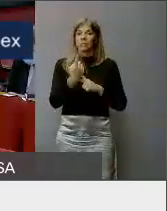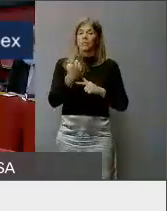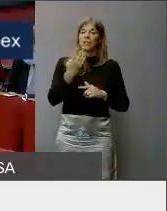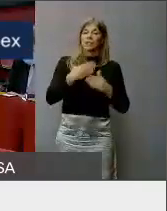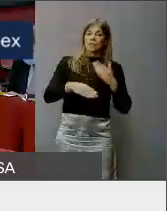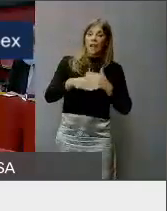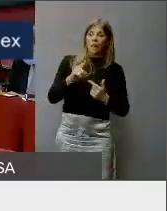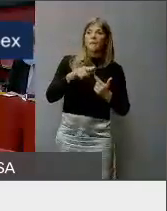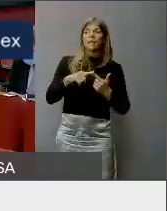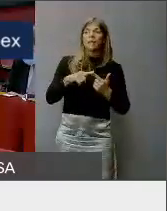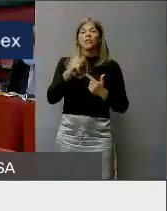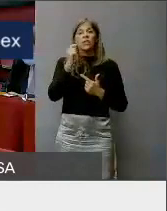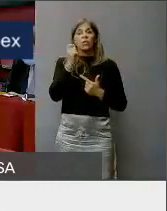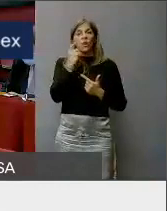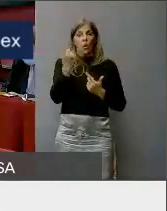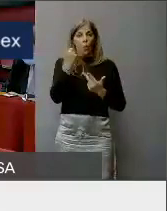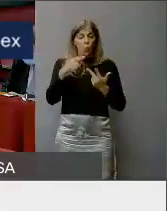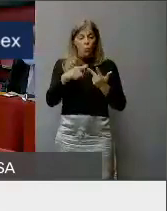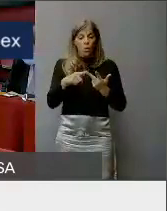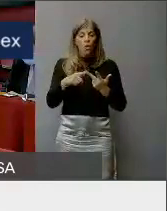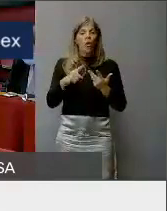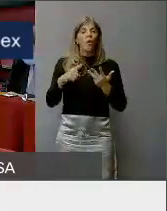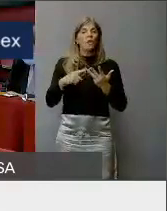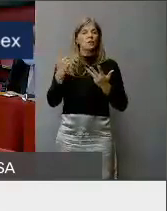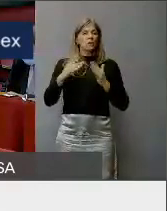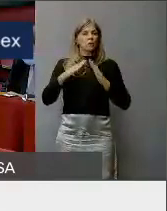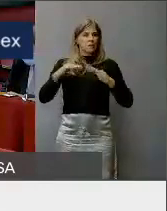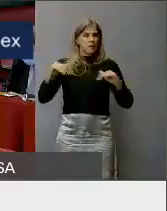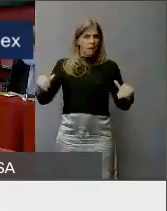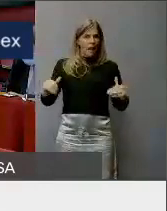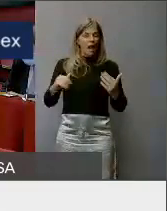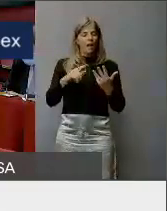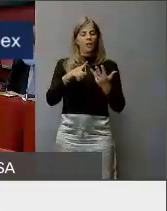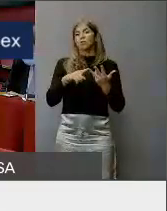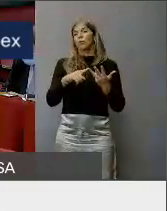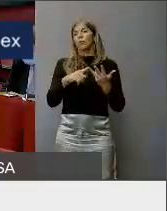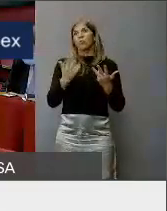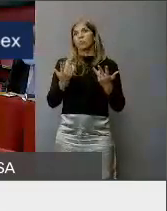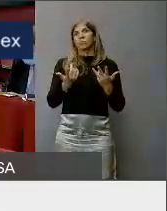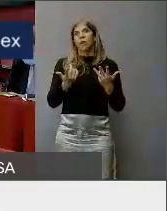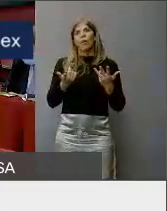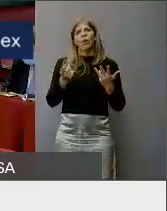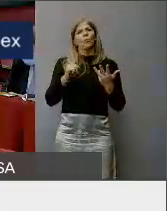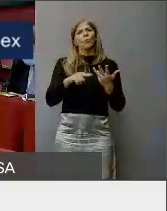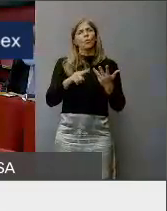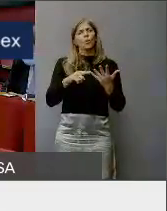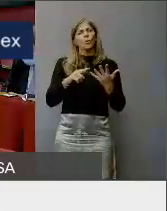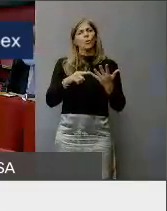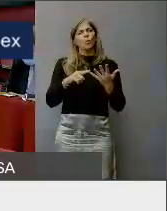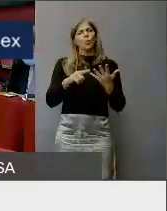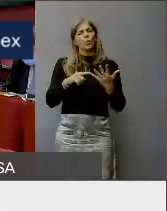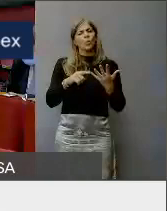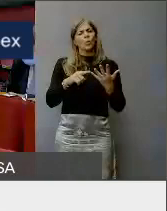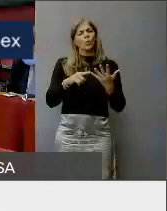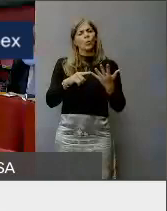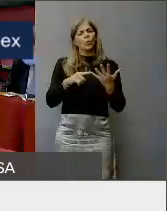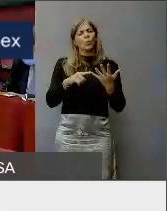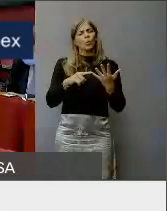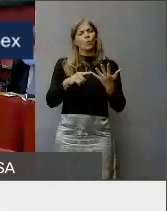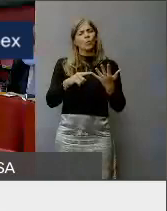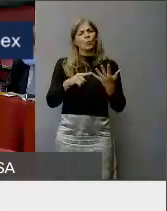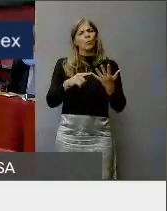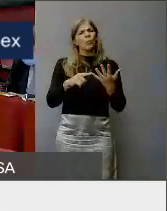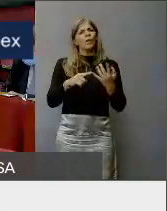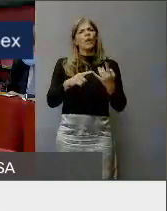genitorialità della separazione poi genericamente intende intervenire sul tema della circostanza